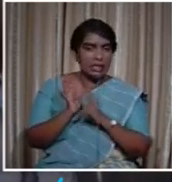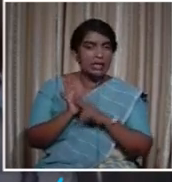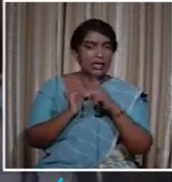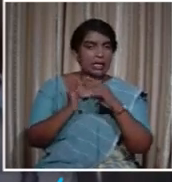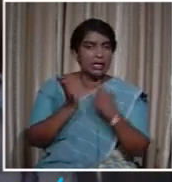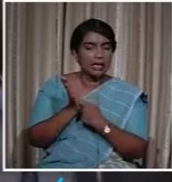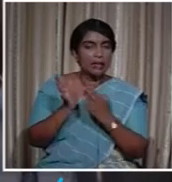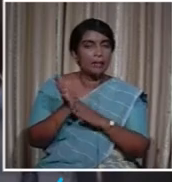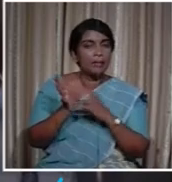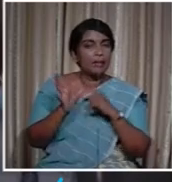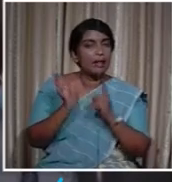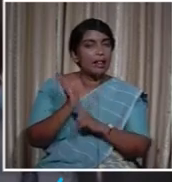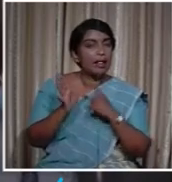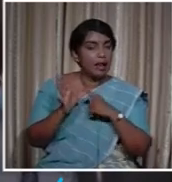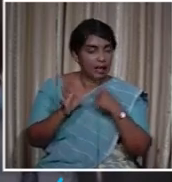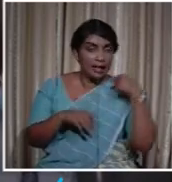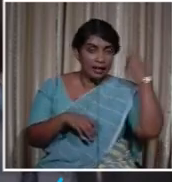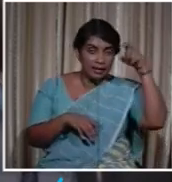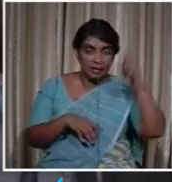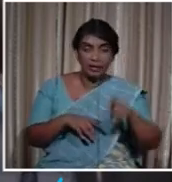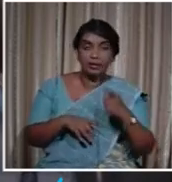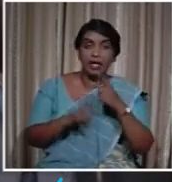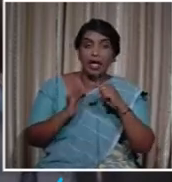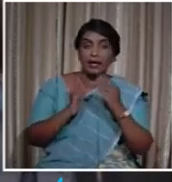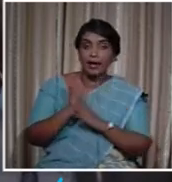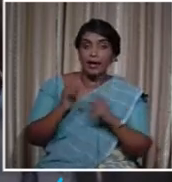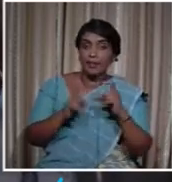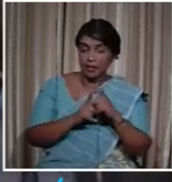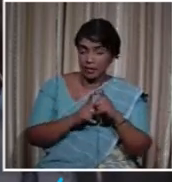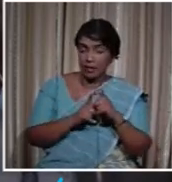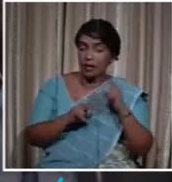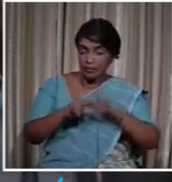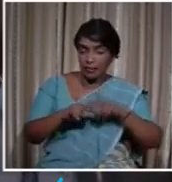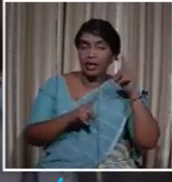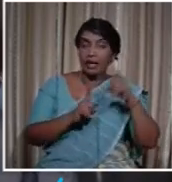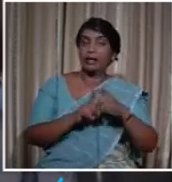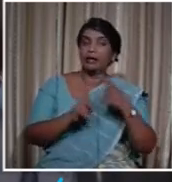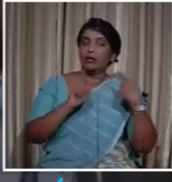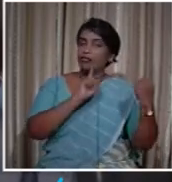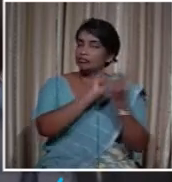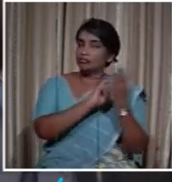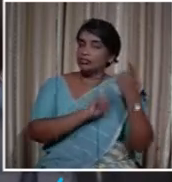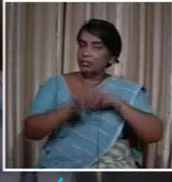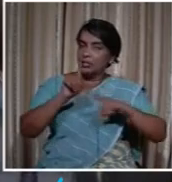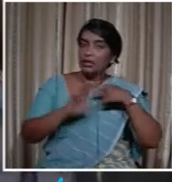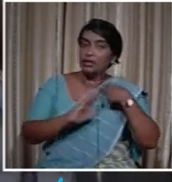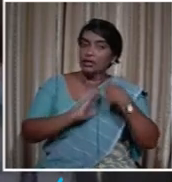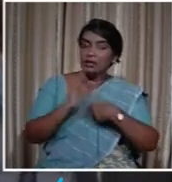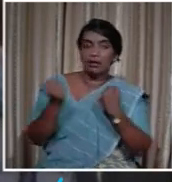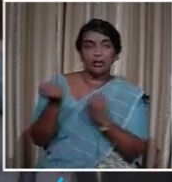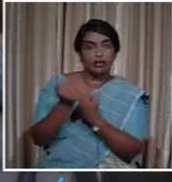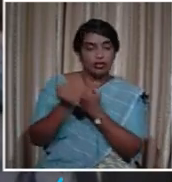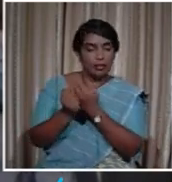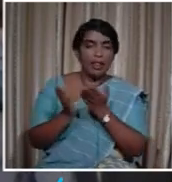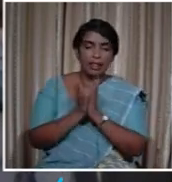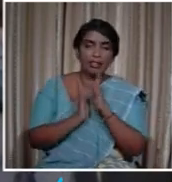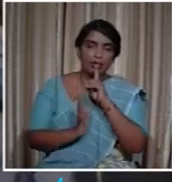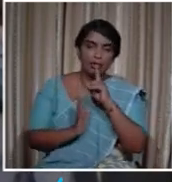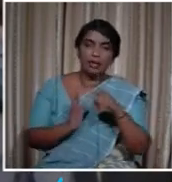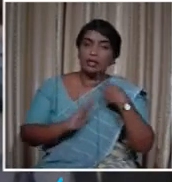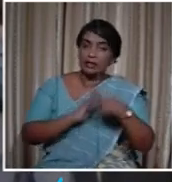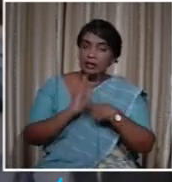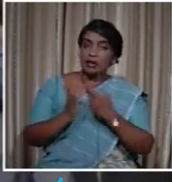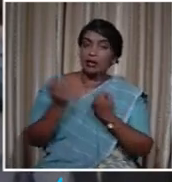நாணய நிதியத்தினுடைய பணிப்பாளரோடு பேசி இலங்கைக்கு உதவி வழங்குங்கள், அவர் இந்தியாவுக்கு என்று சொல்லவில்லை, இலங்கைக்கு உதவி வழங்குங்கள் என்று